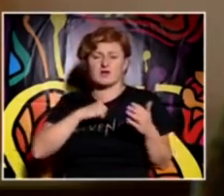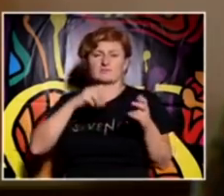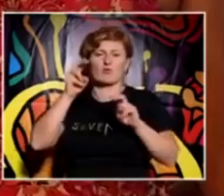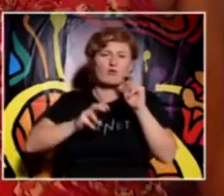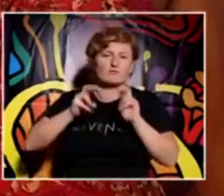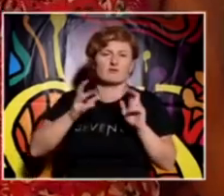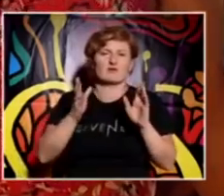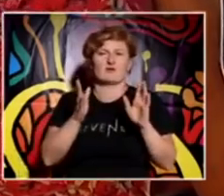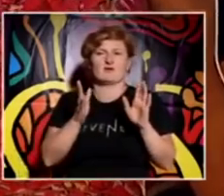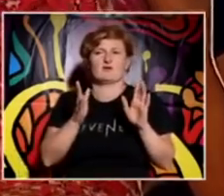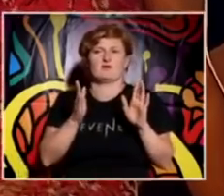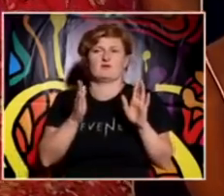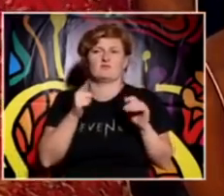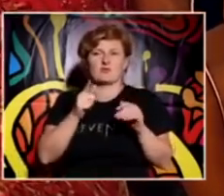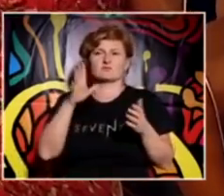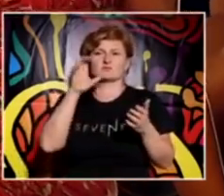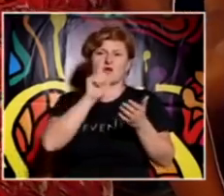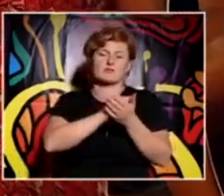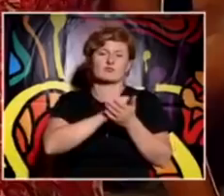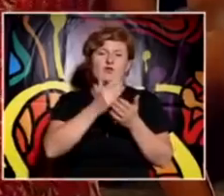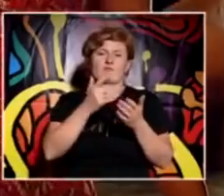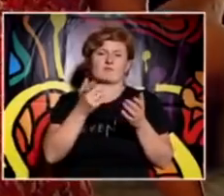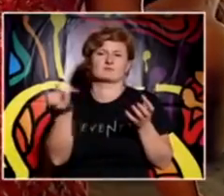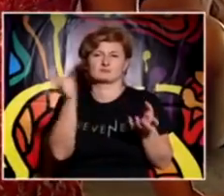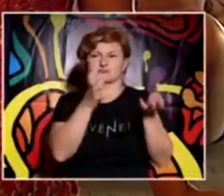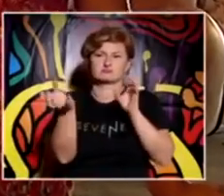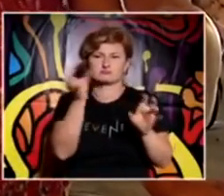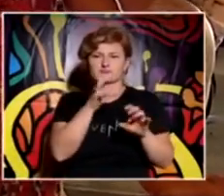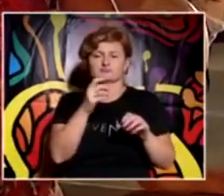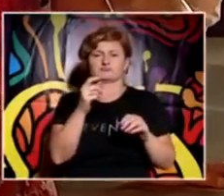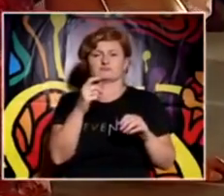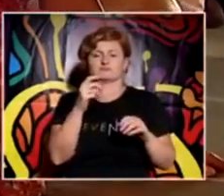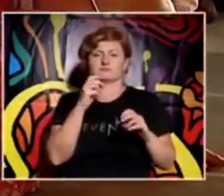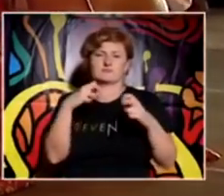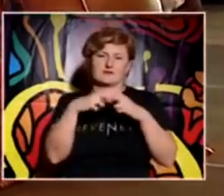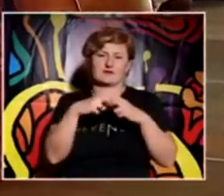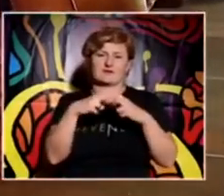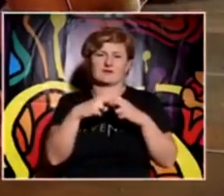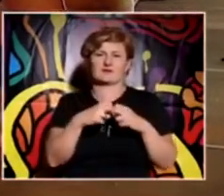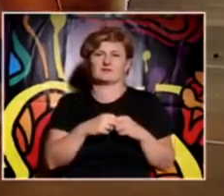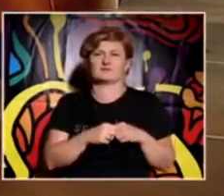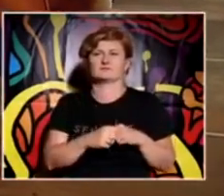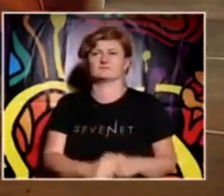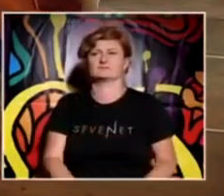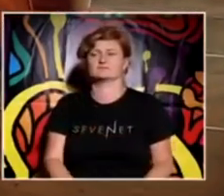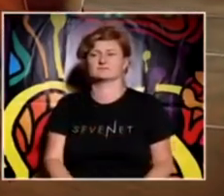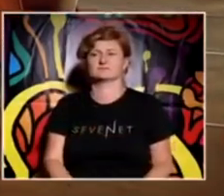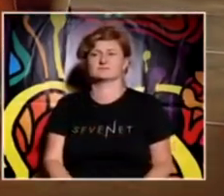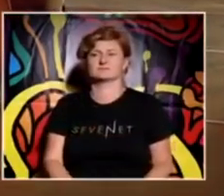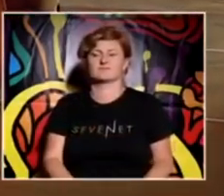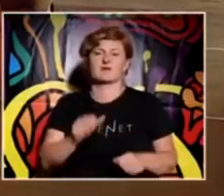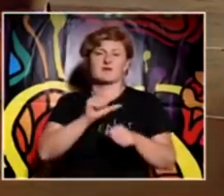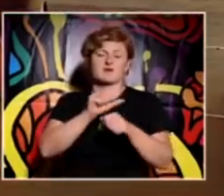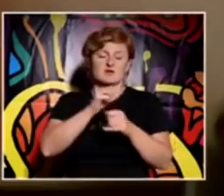hostelu, to wtedy zajmujemy się social mediami. Jeżeli mamy na przykład couchsurfing i jest